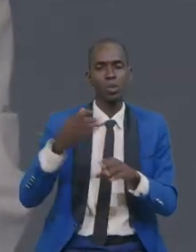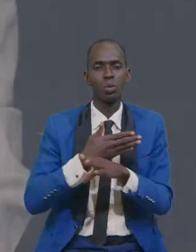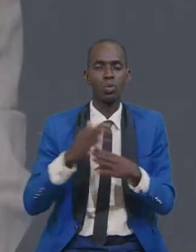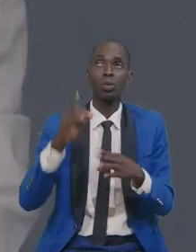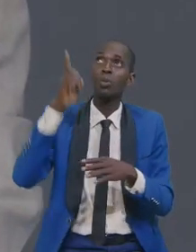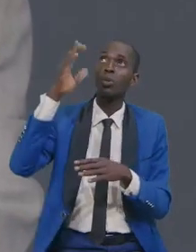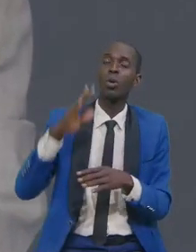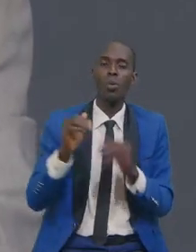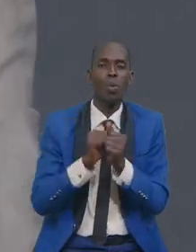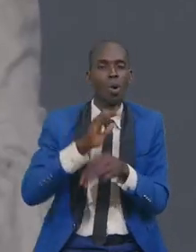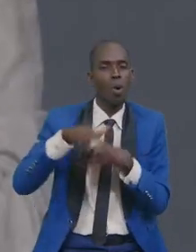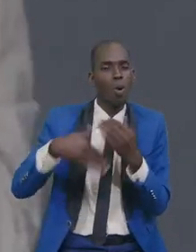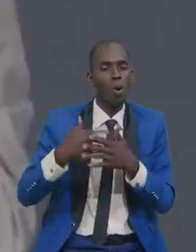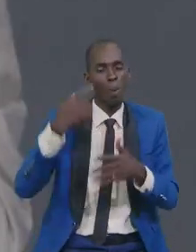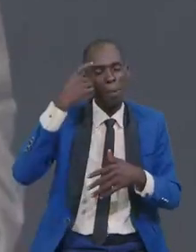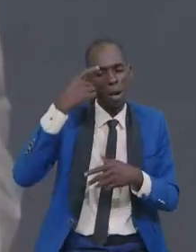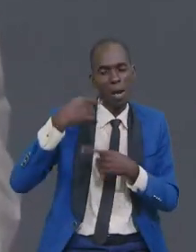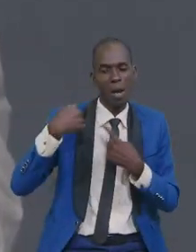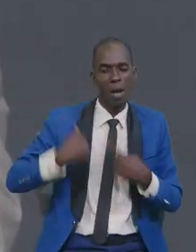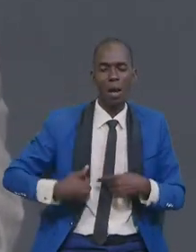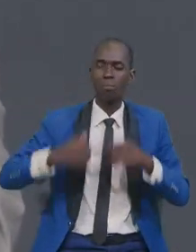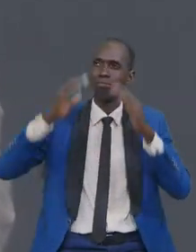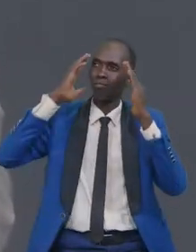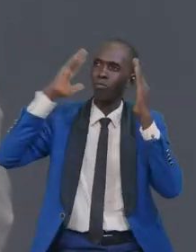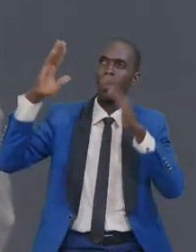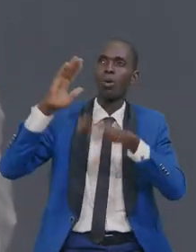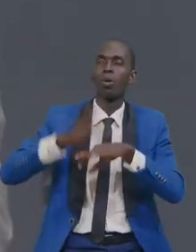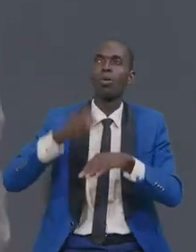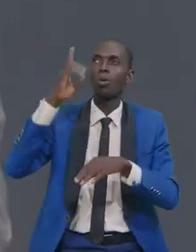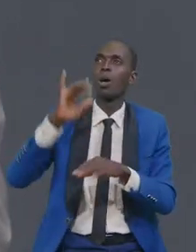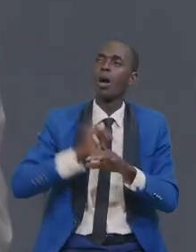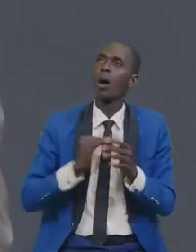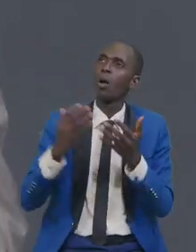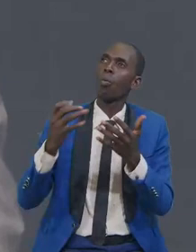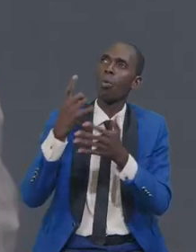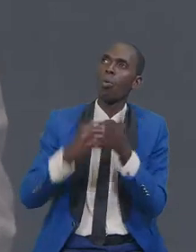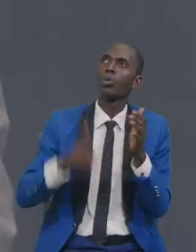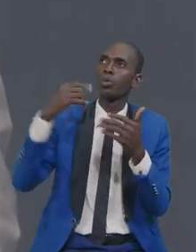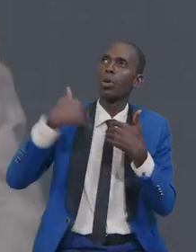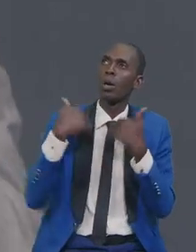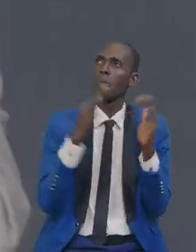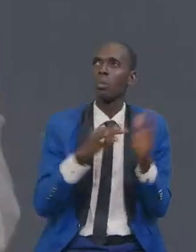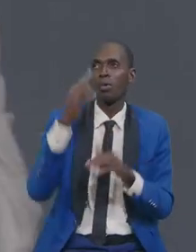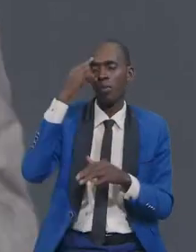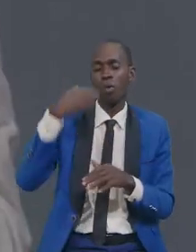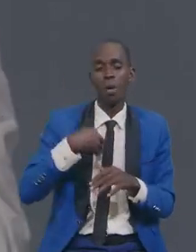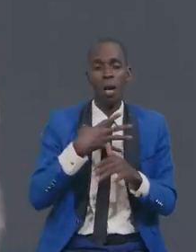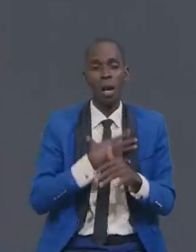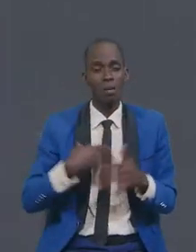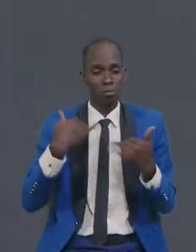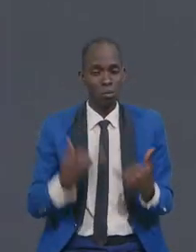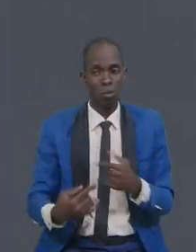cœur. Et de toute ta pensée, tu dis, Seigneur, je veux ce que tu as pour moi. Je veux ce que tu as pour moi.